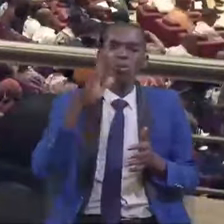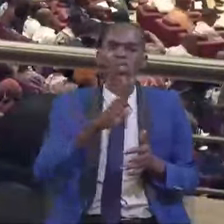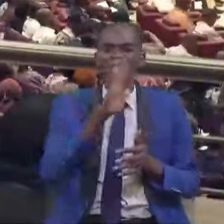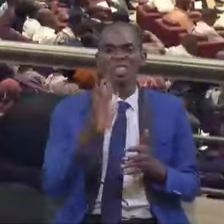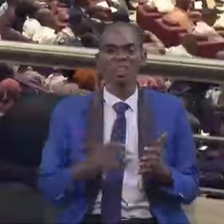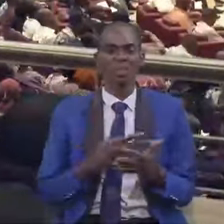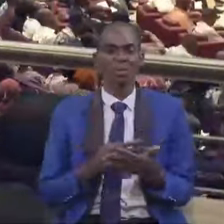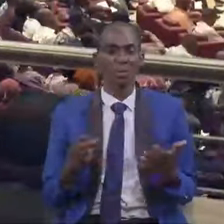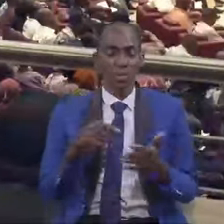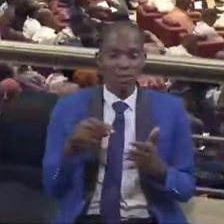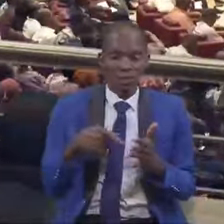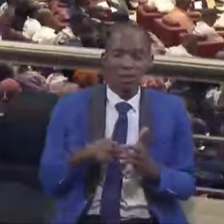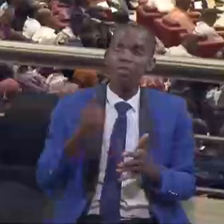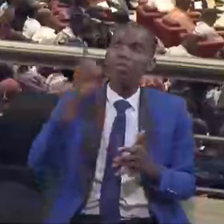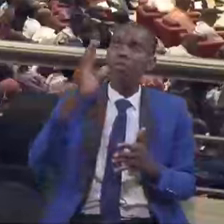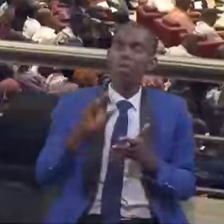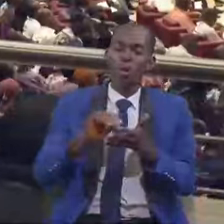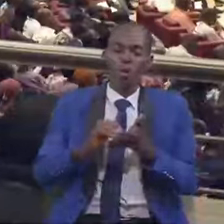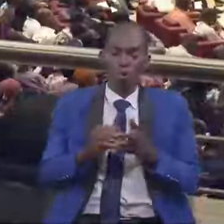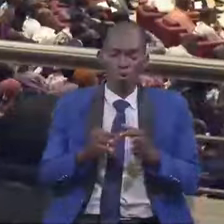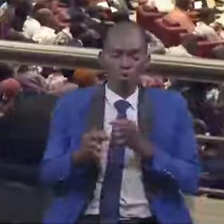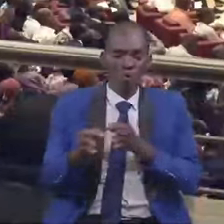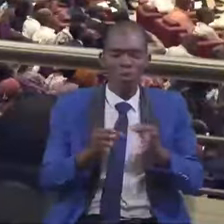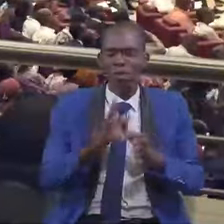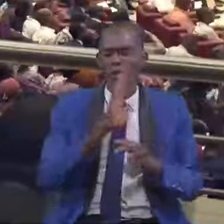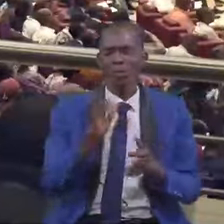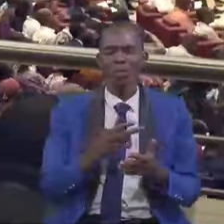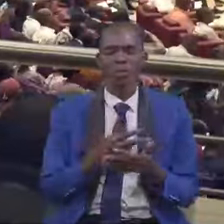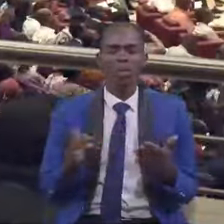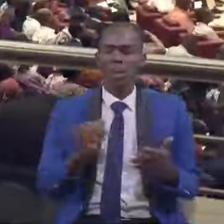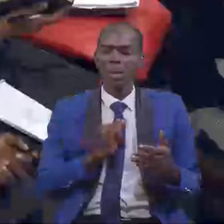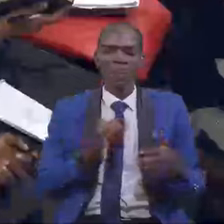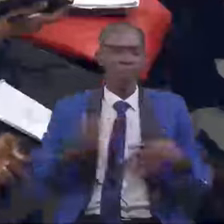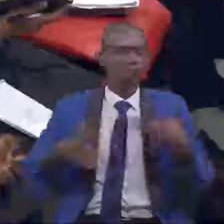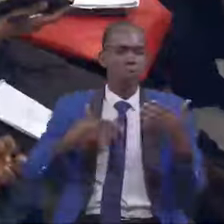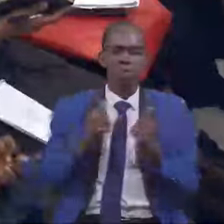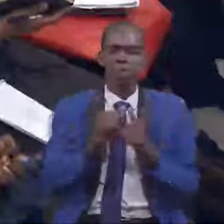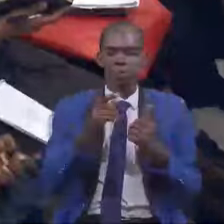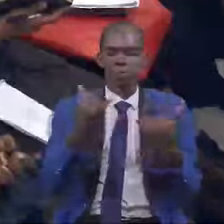ne faillit jamais, n'échoue jamais. Je me réjouis avec vous ce soir que